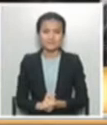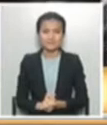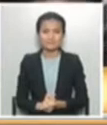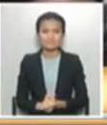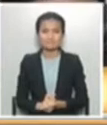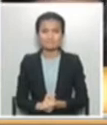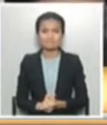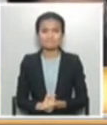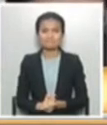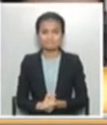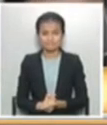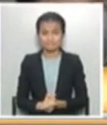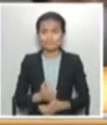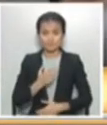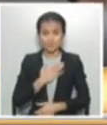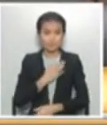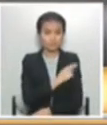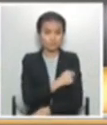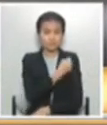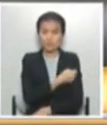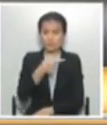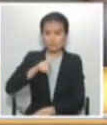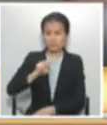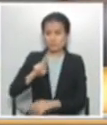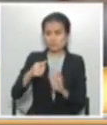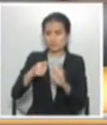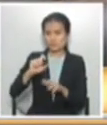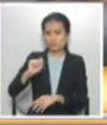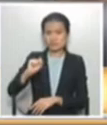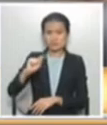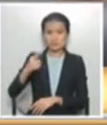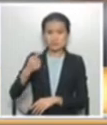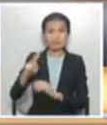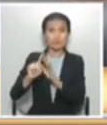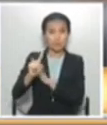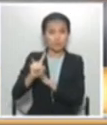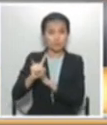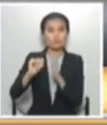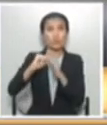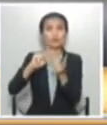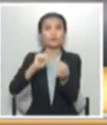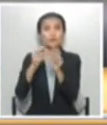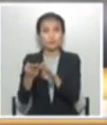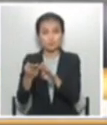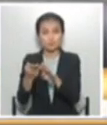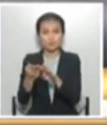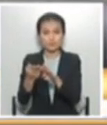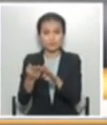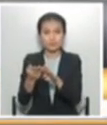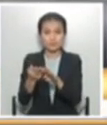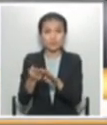ที่เคารพครับกับผมนายแพทย์ประสงค์บูรพงศ์นครพนมสมาชิกสภาผู้แทนราษฎรบัญชีร